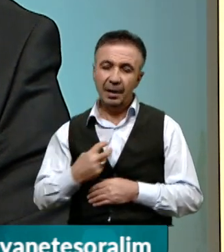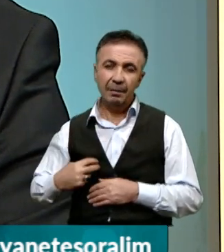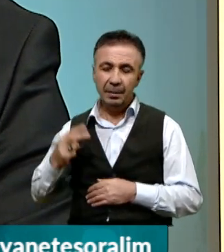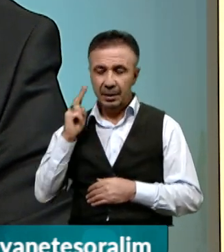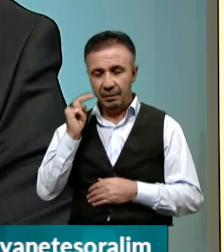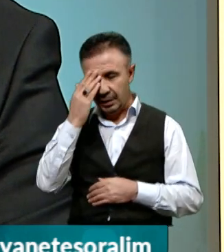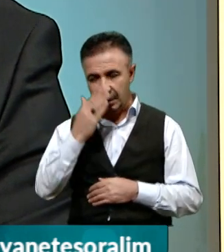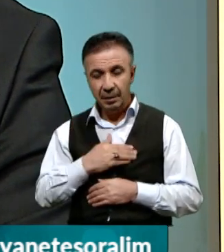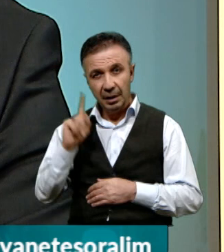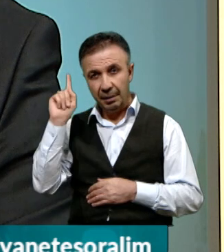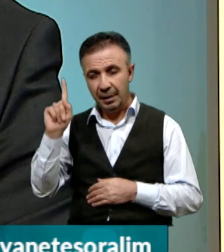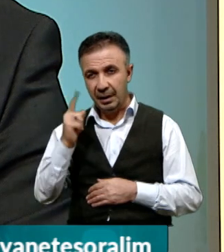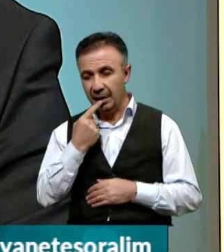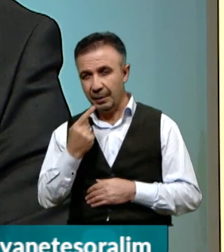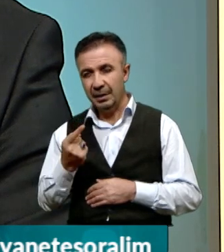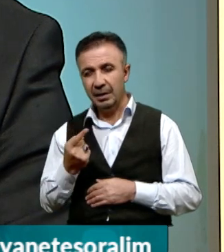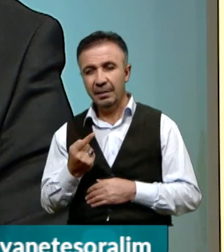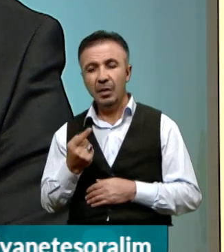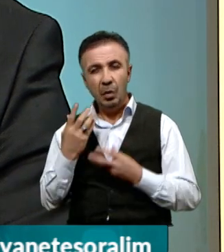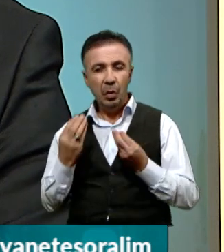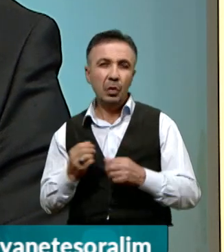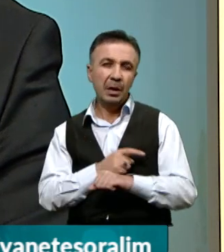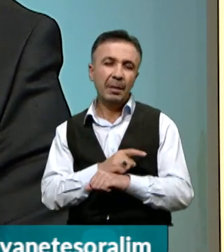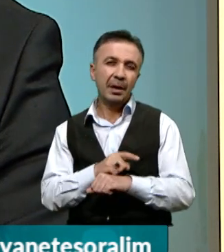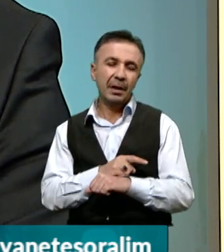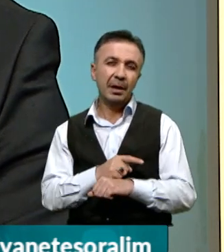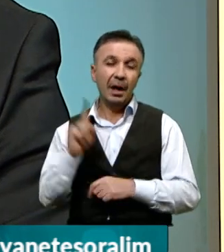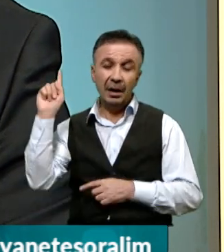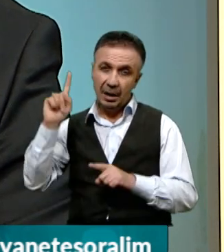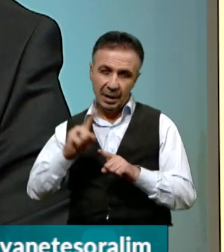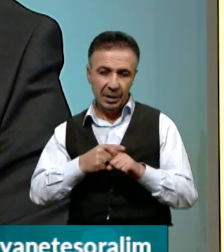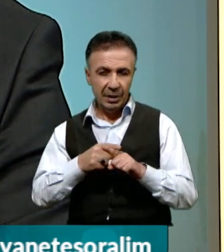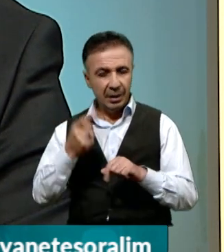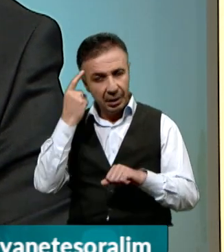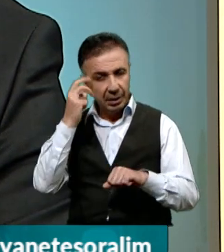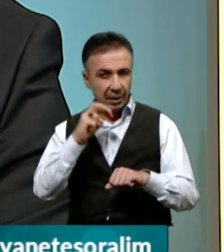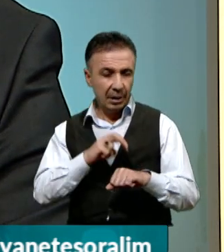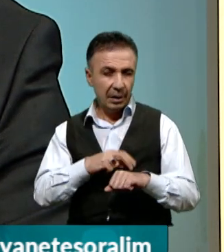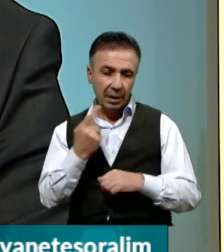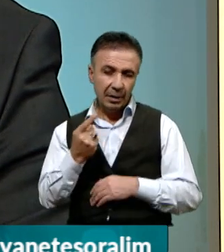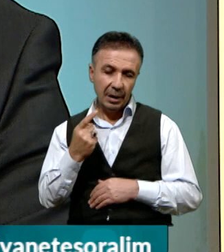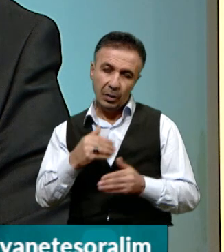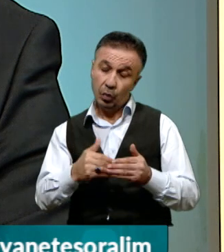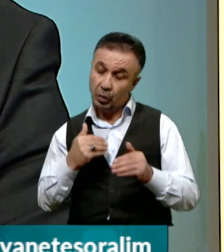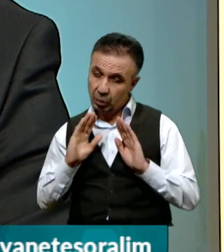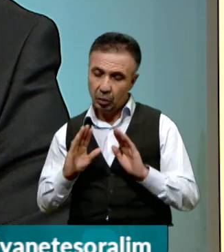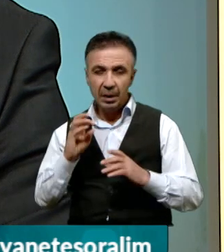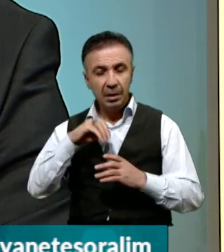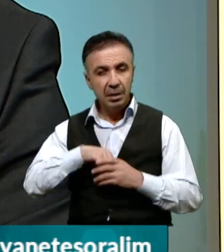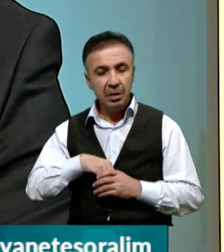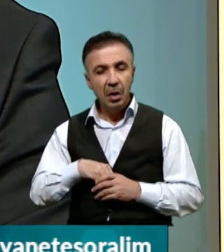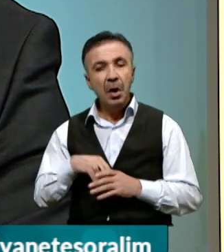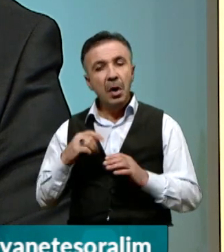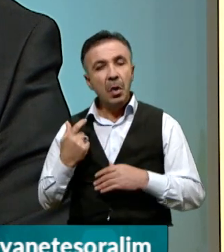Tevhid mücadelesi olduğu dönemlerde ne vardı? Şirk ve şirki anımsatan şeylerden uzak durmak için özellikle